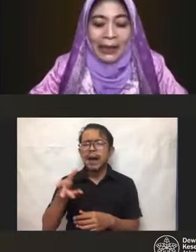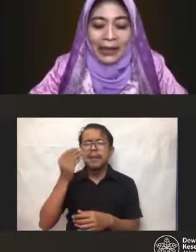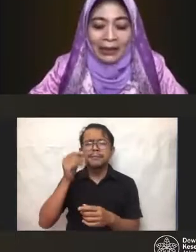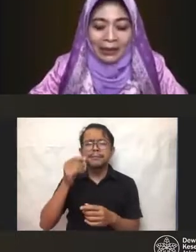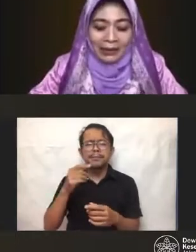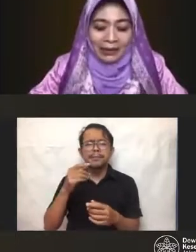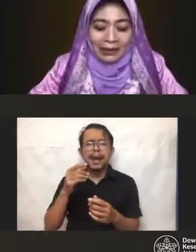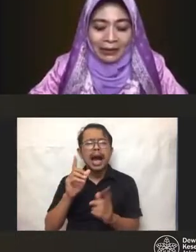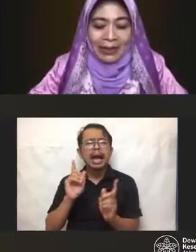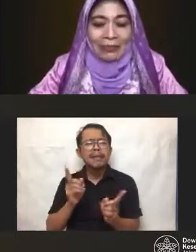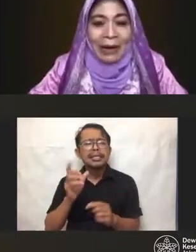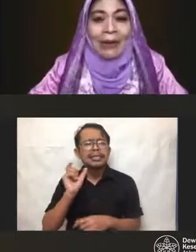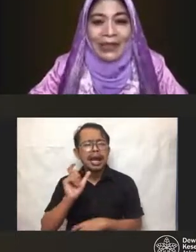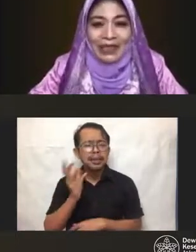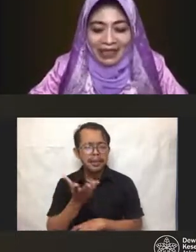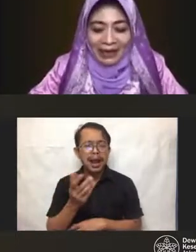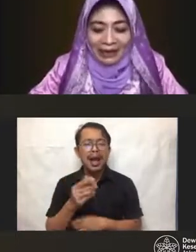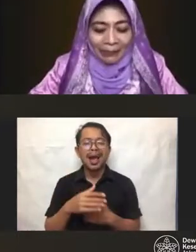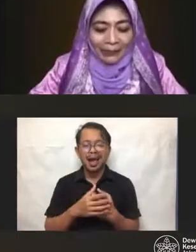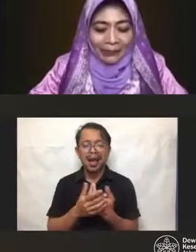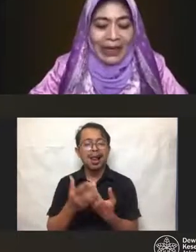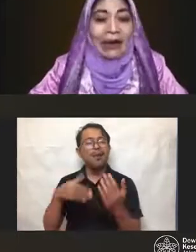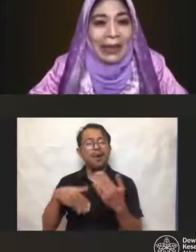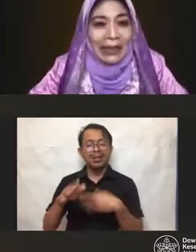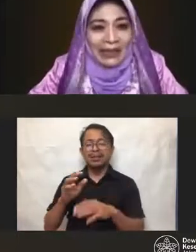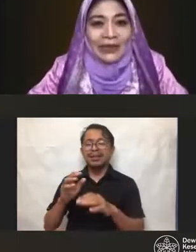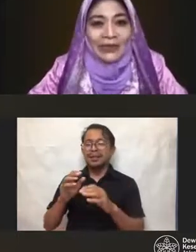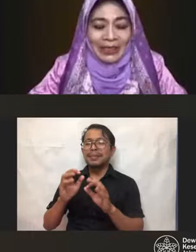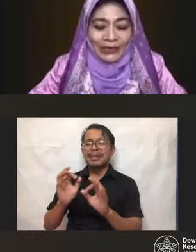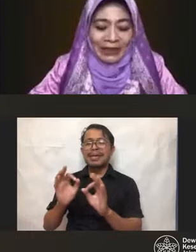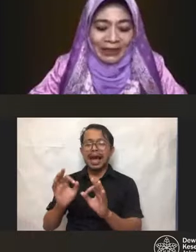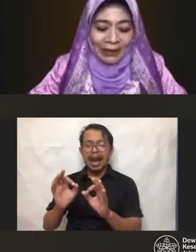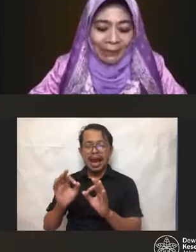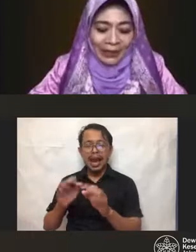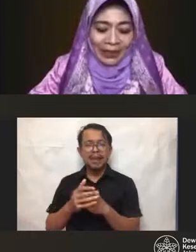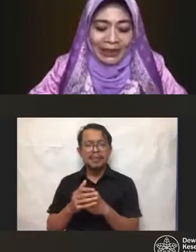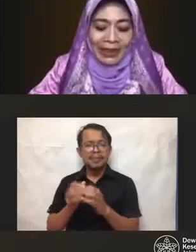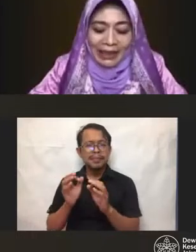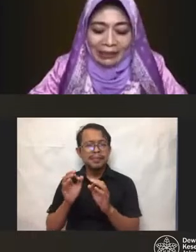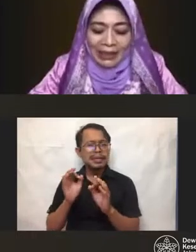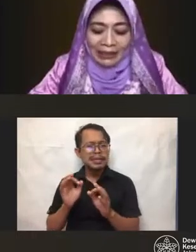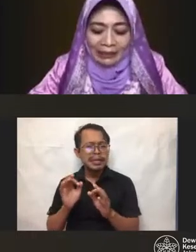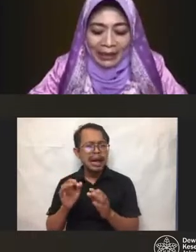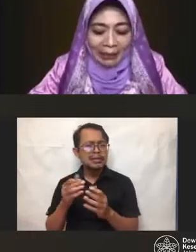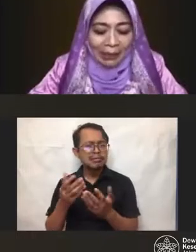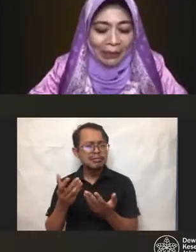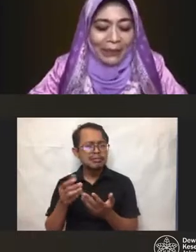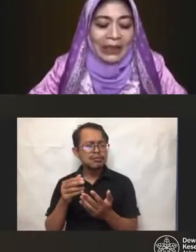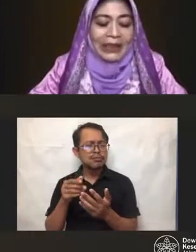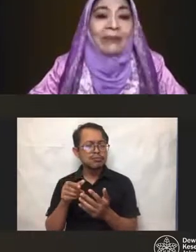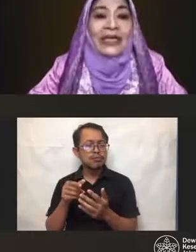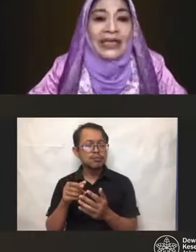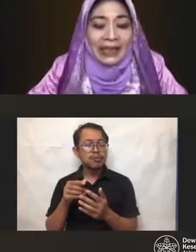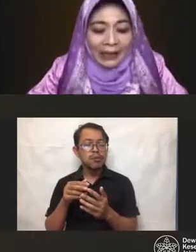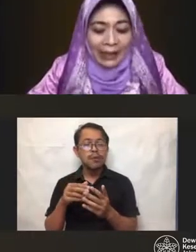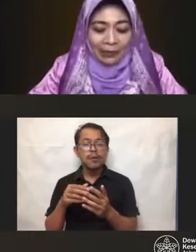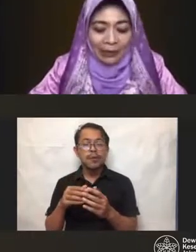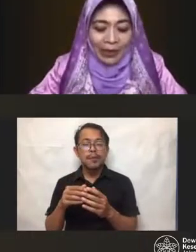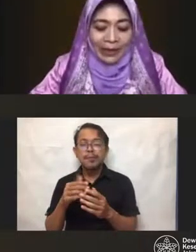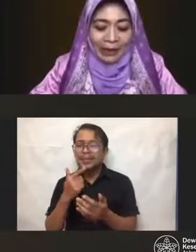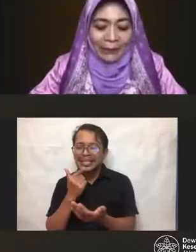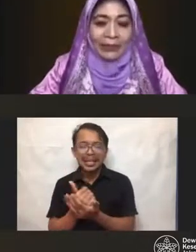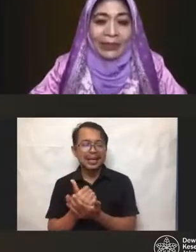percaya pada lembaga pendidikan dalam arti seluas-luasnya. Saya ingin menitikberatkan pada pentingnya pendidikan